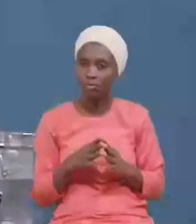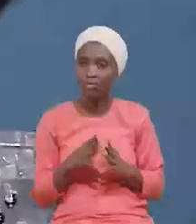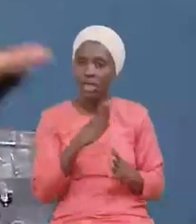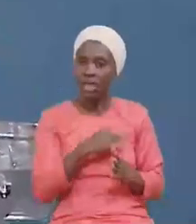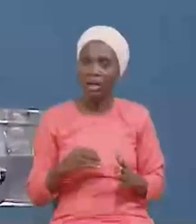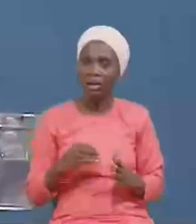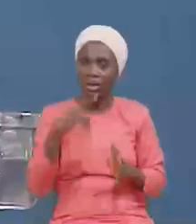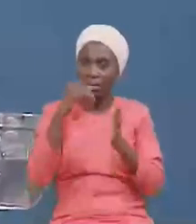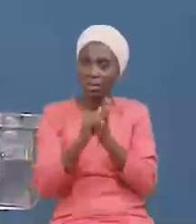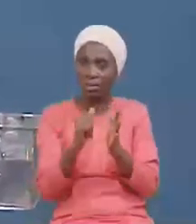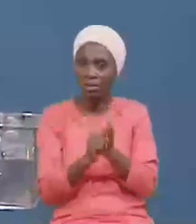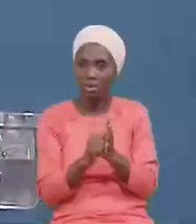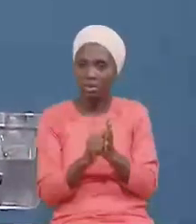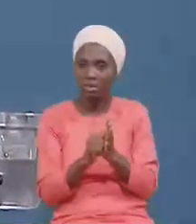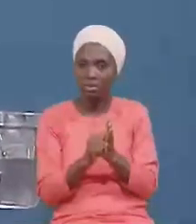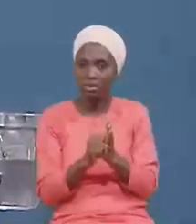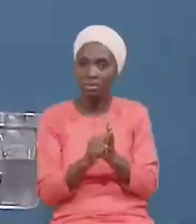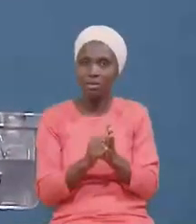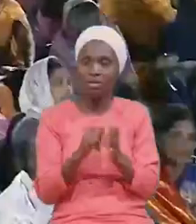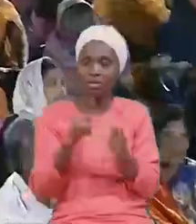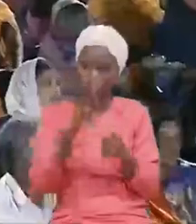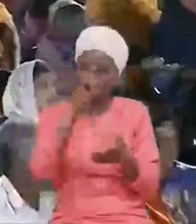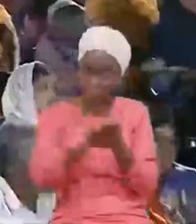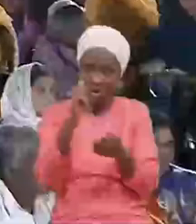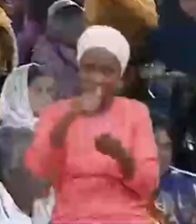Et dès que vous croyez cela dans le cœur,